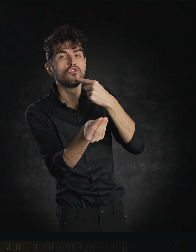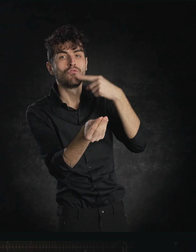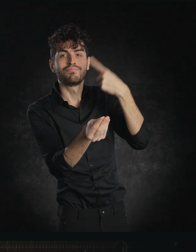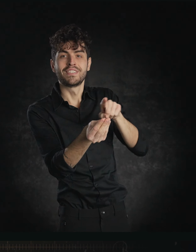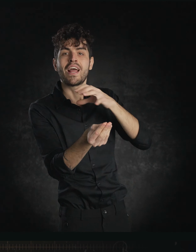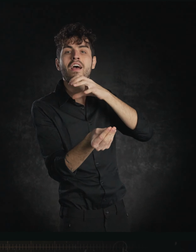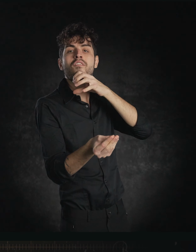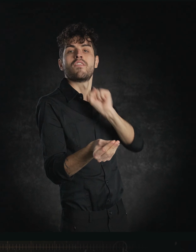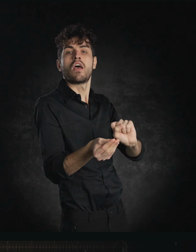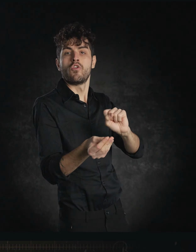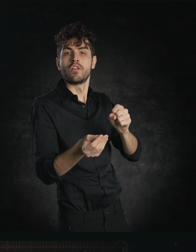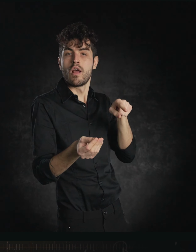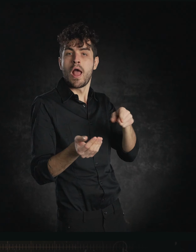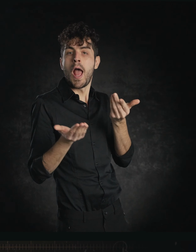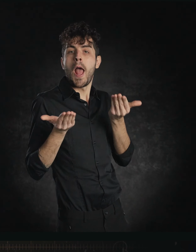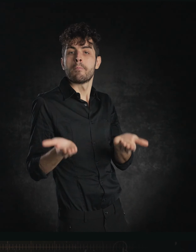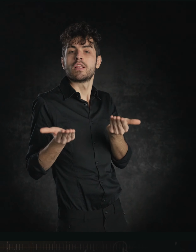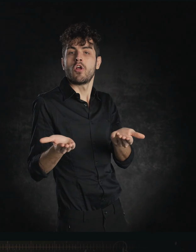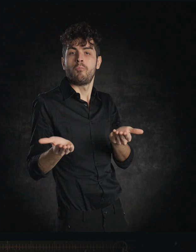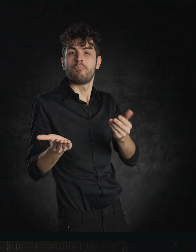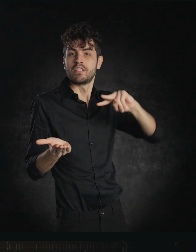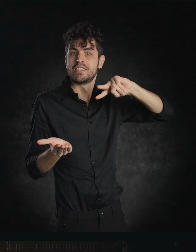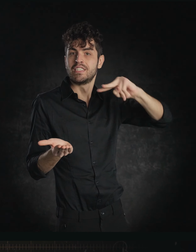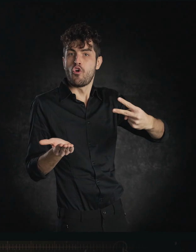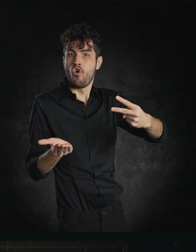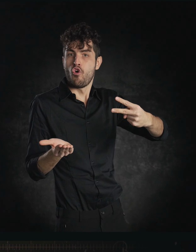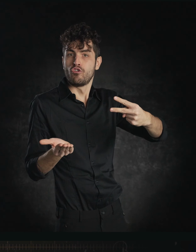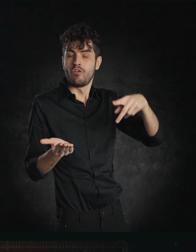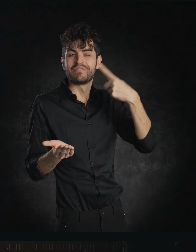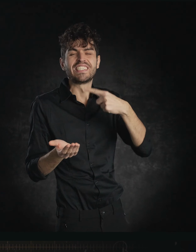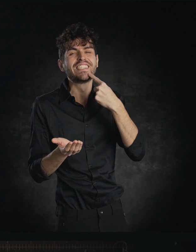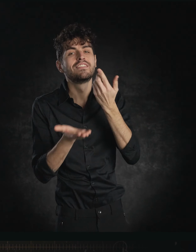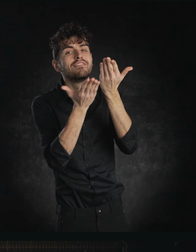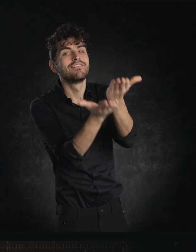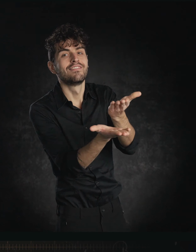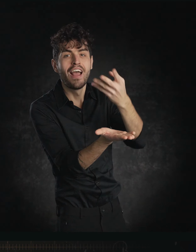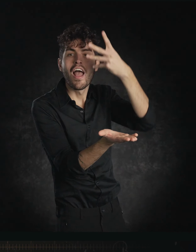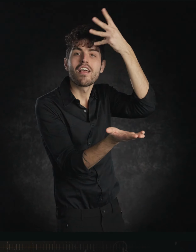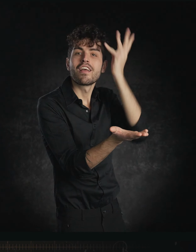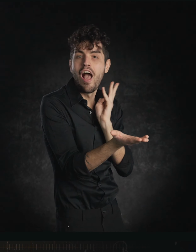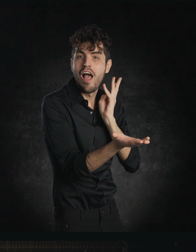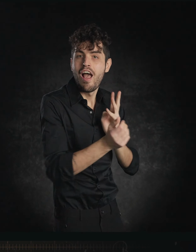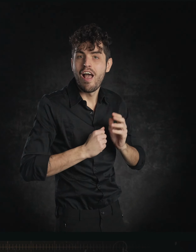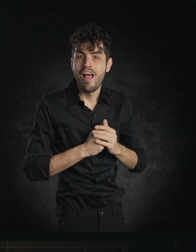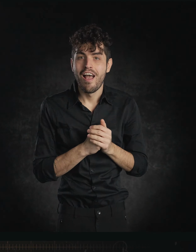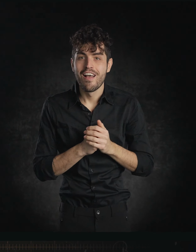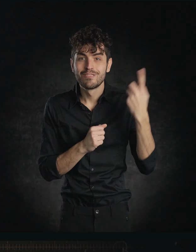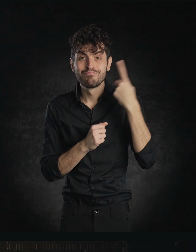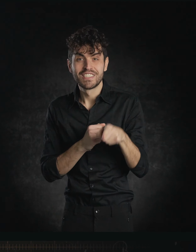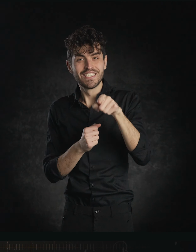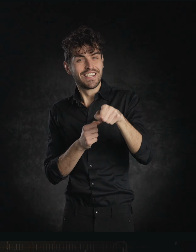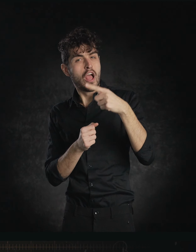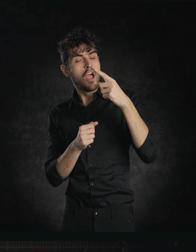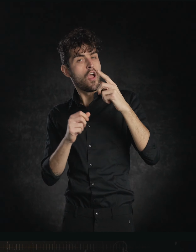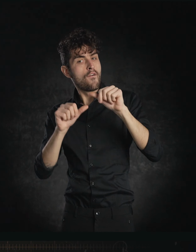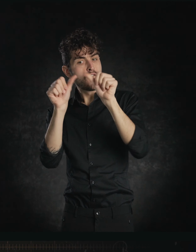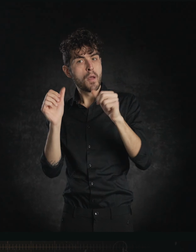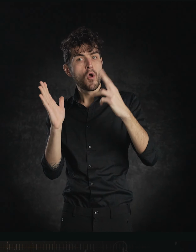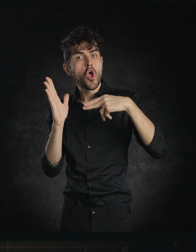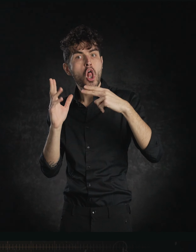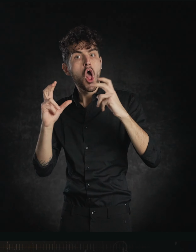questo è un dono che il sovrano Amenhotep II fa a Ka, un cubito coperto da una foglia d'oro